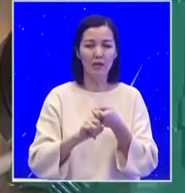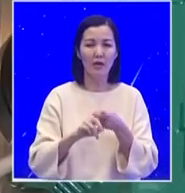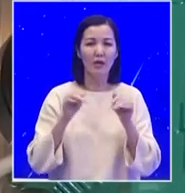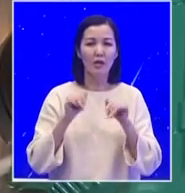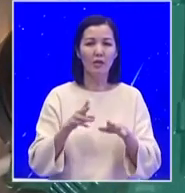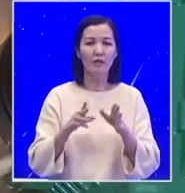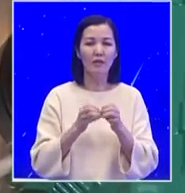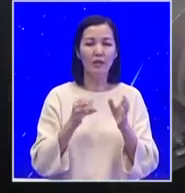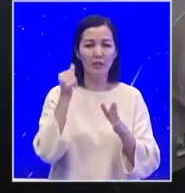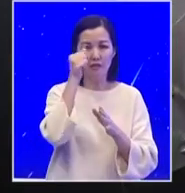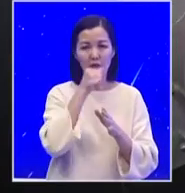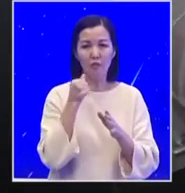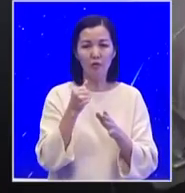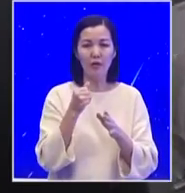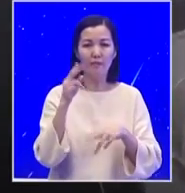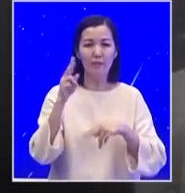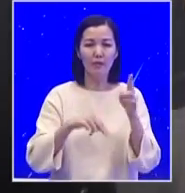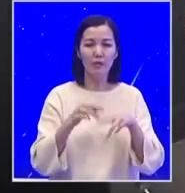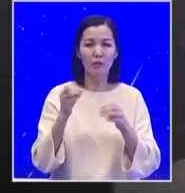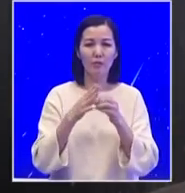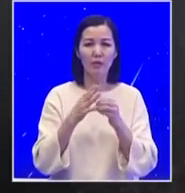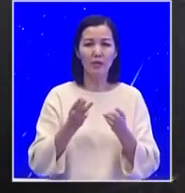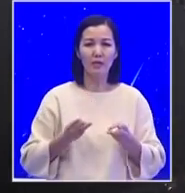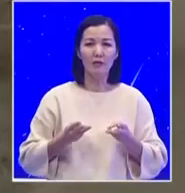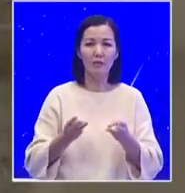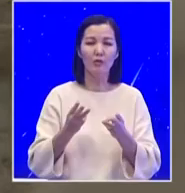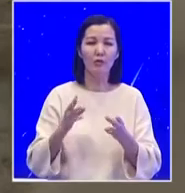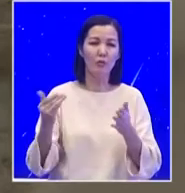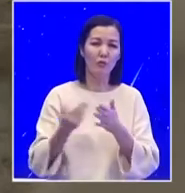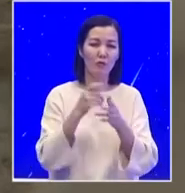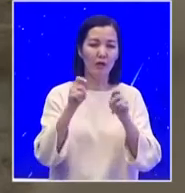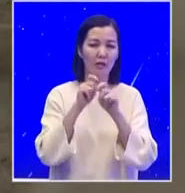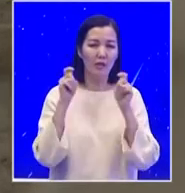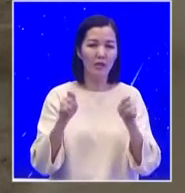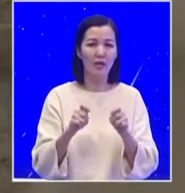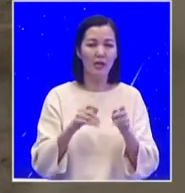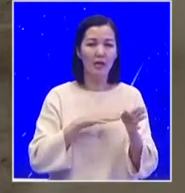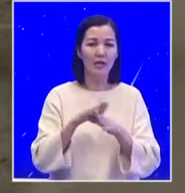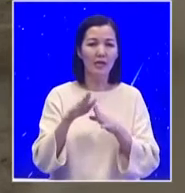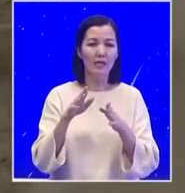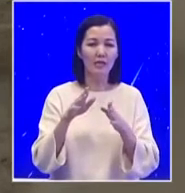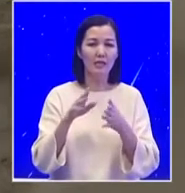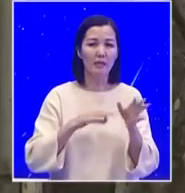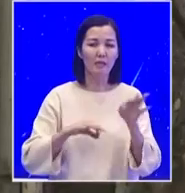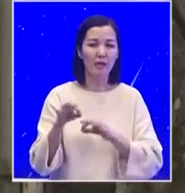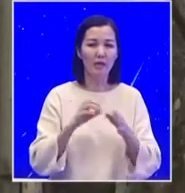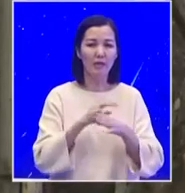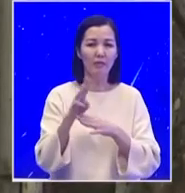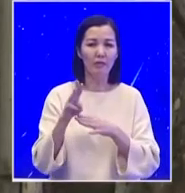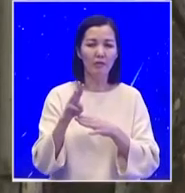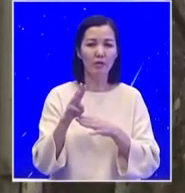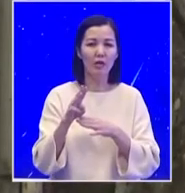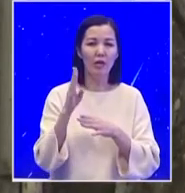в 2019 году было построено 15 блочно-модульных котельных. Реализация данных проектов позволила обеспечить теплом